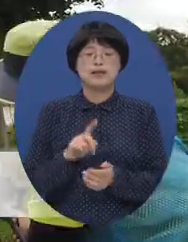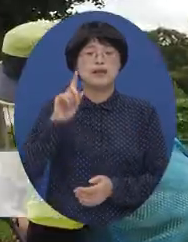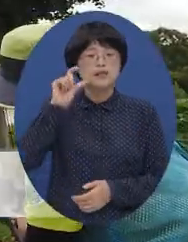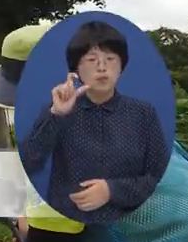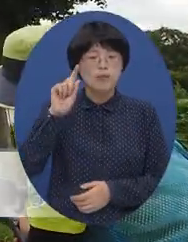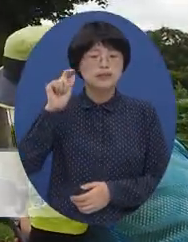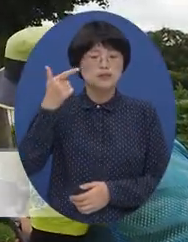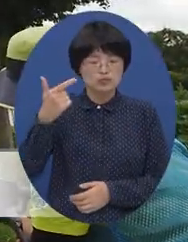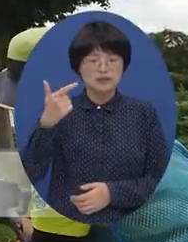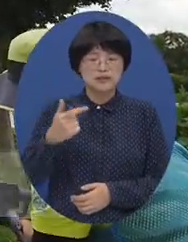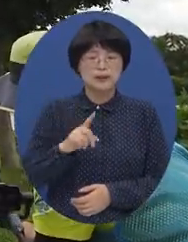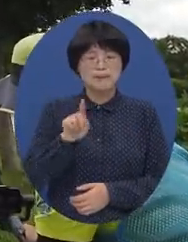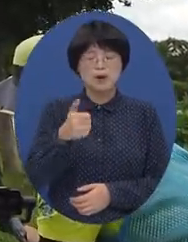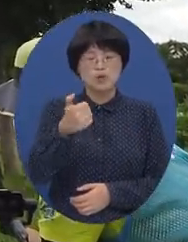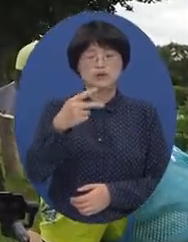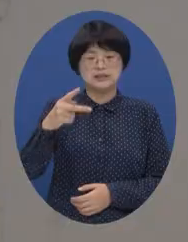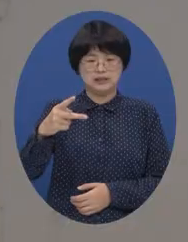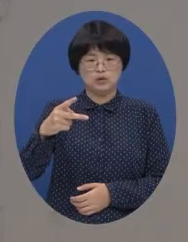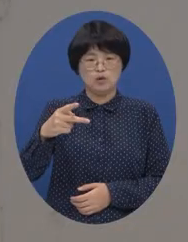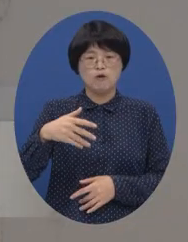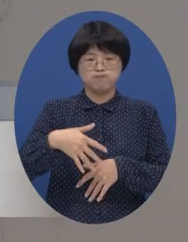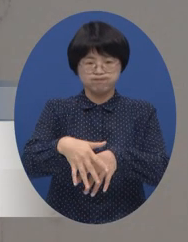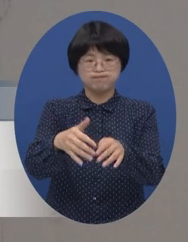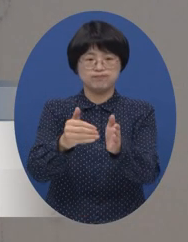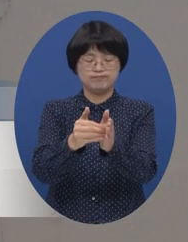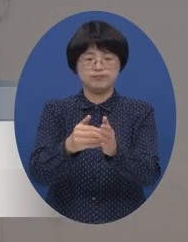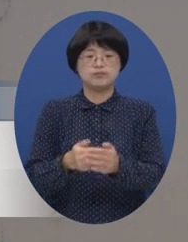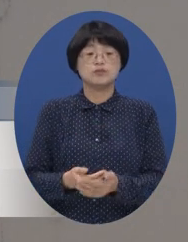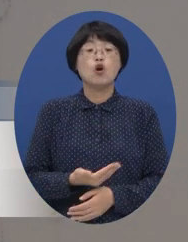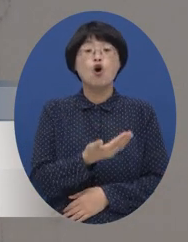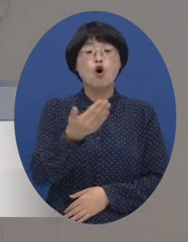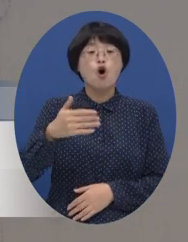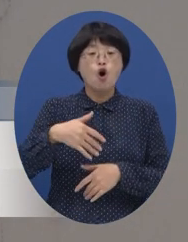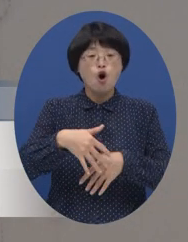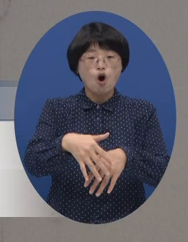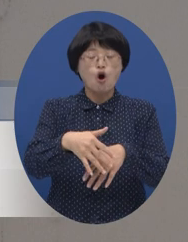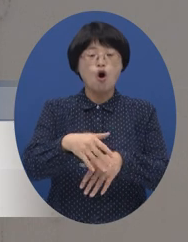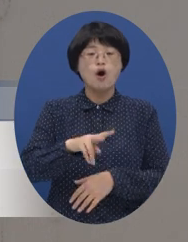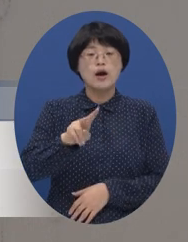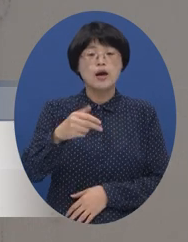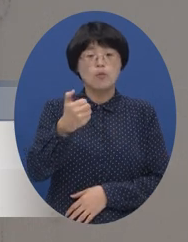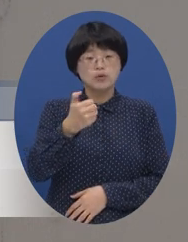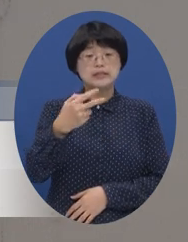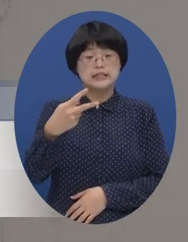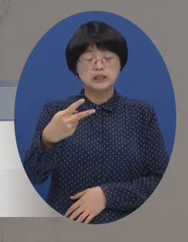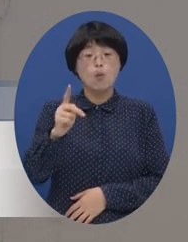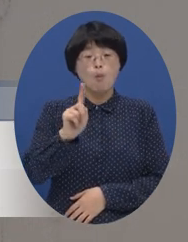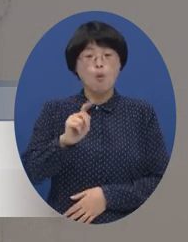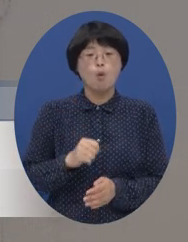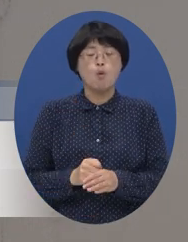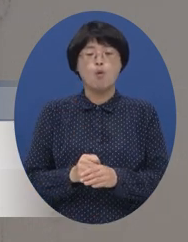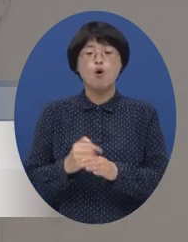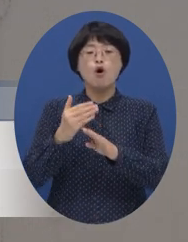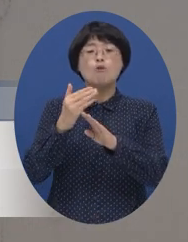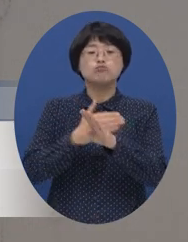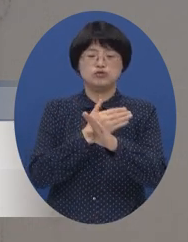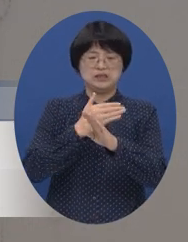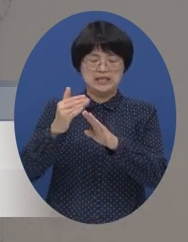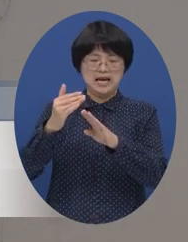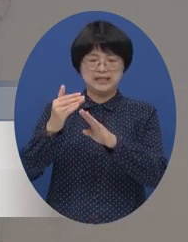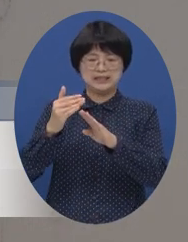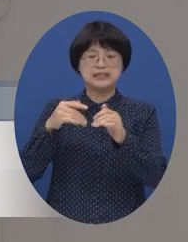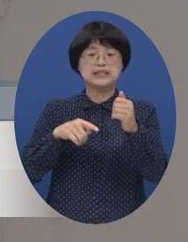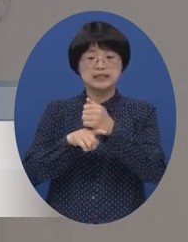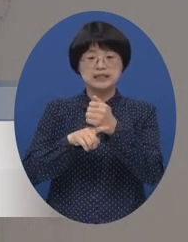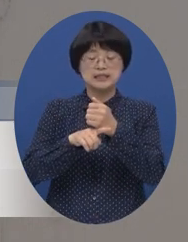16일간 155마일을 걸었습니다. 여러분들이 걸었던 155마일 기대 모습처럼은 이